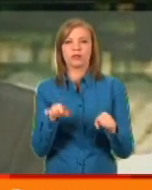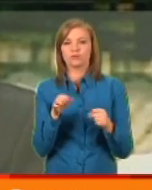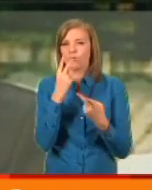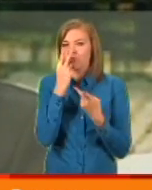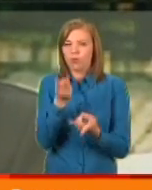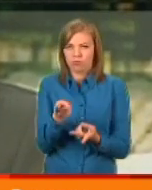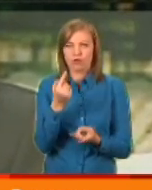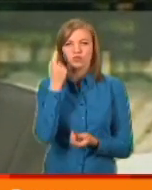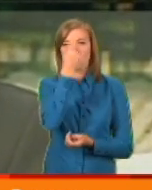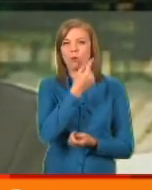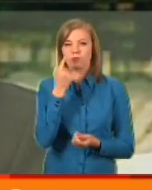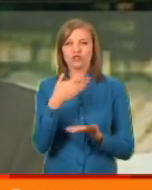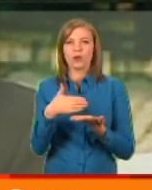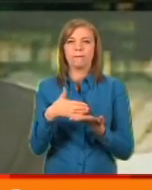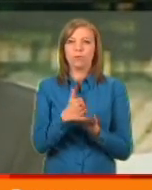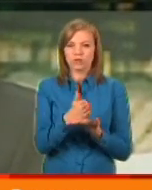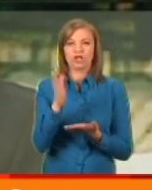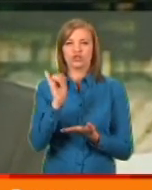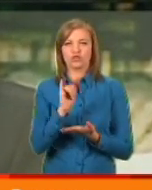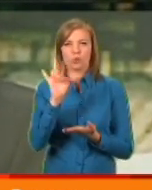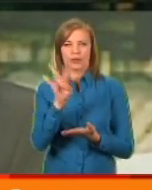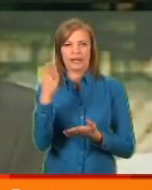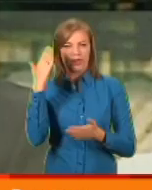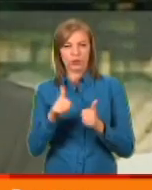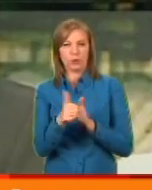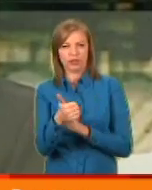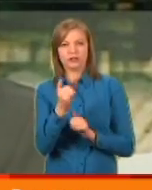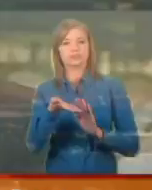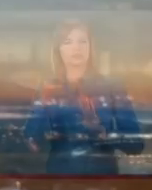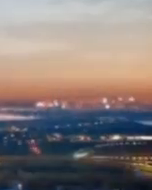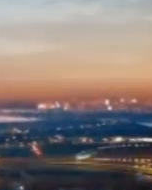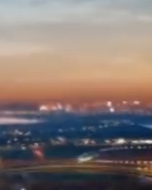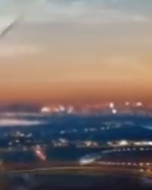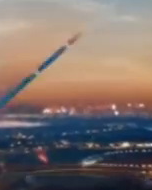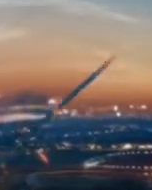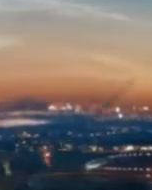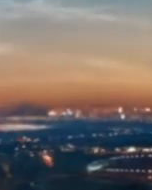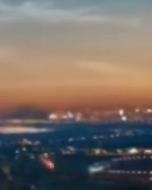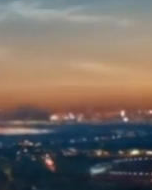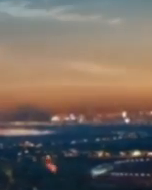побачити обличчя політичного та релігійного лідера із далекого минулого.